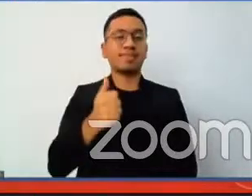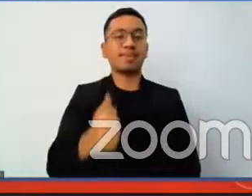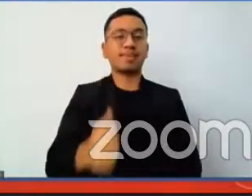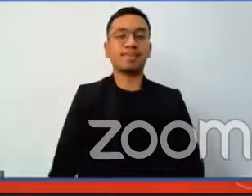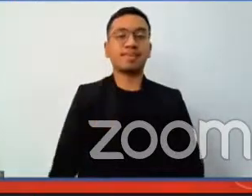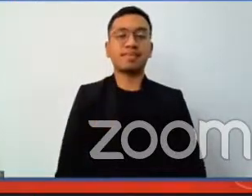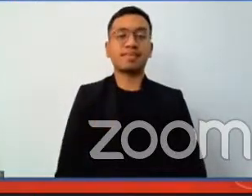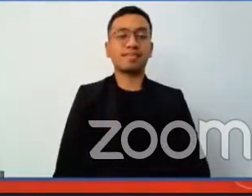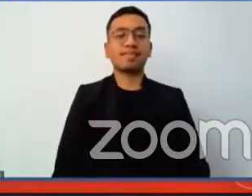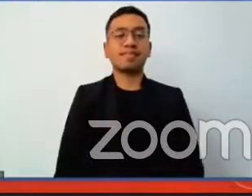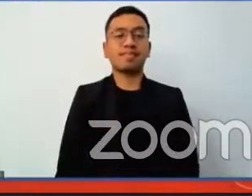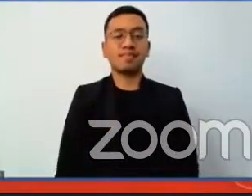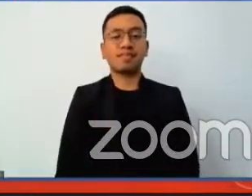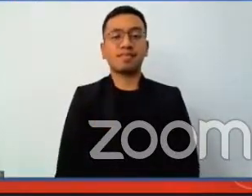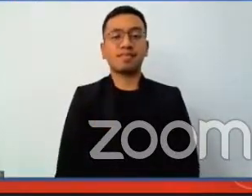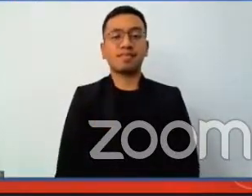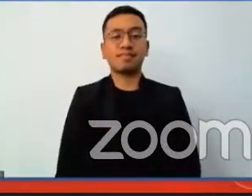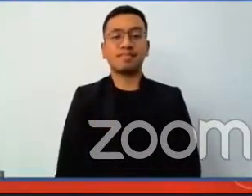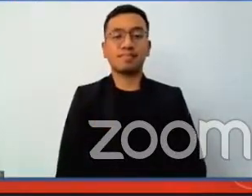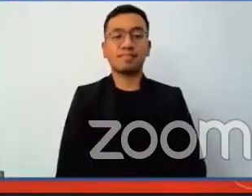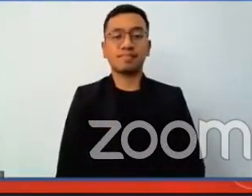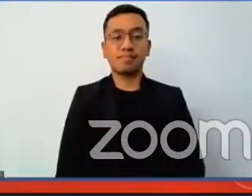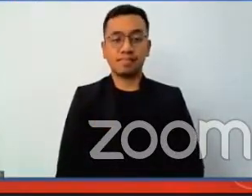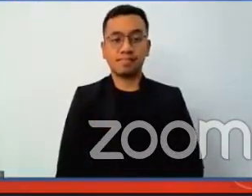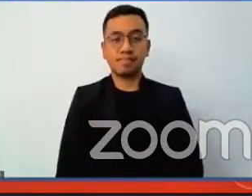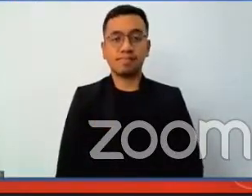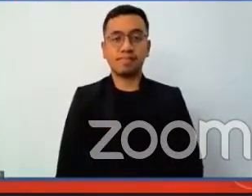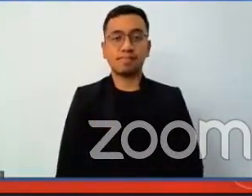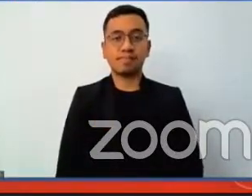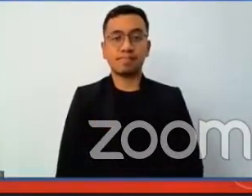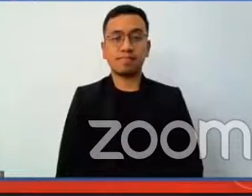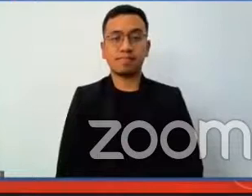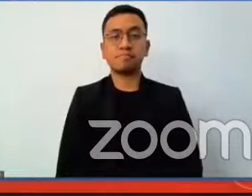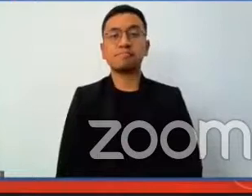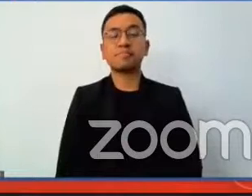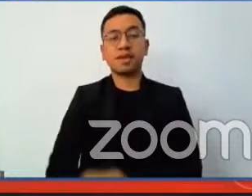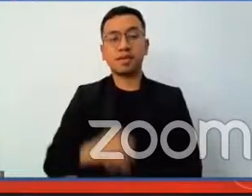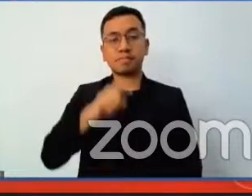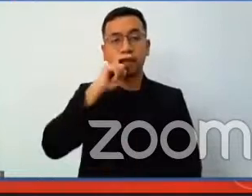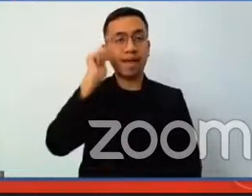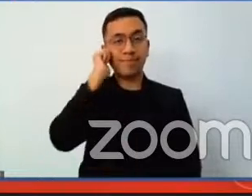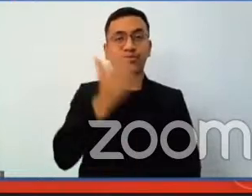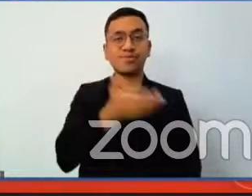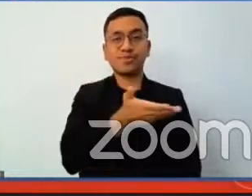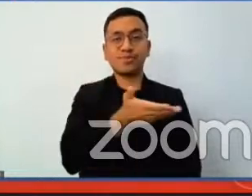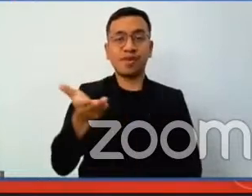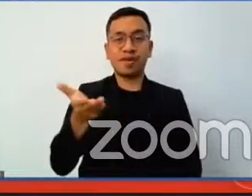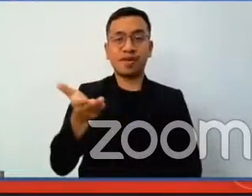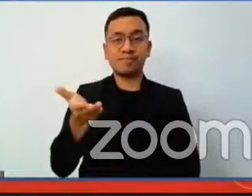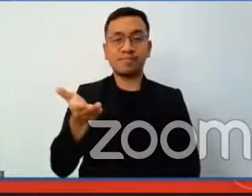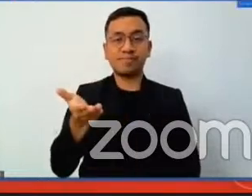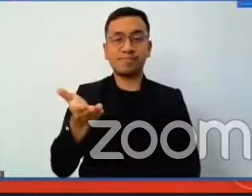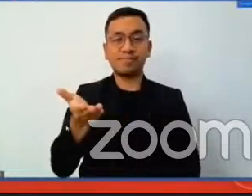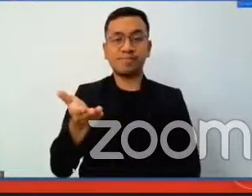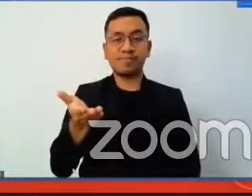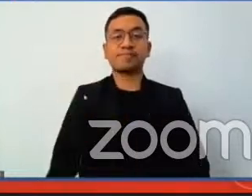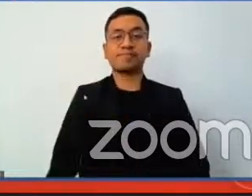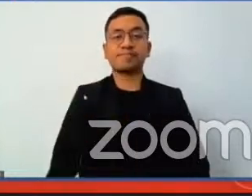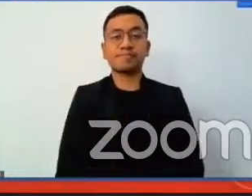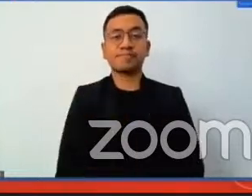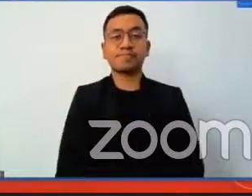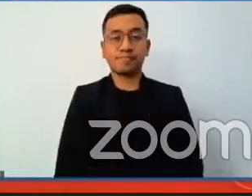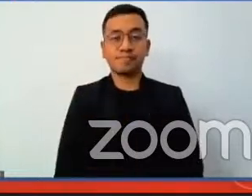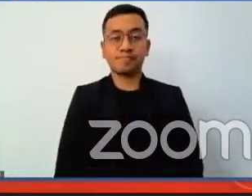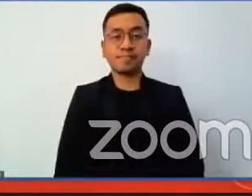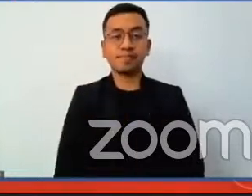agak putus-putus. Bapak dan Ibu sekalian semuanya, menjawab permasalahan yang sedang dialami saat